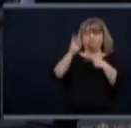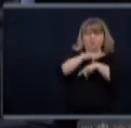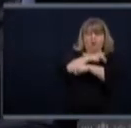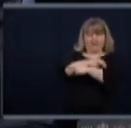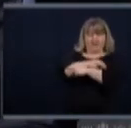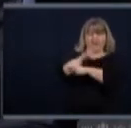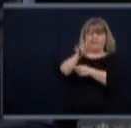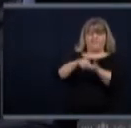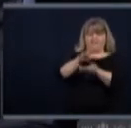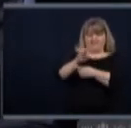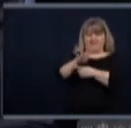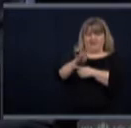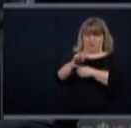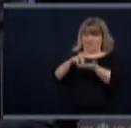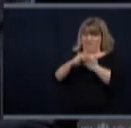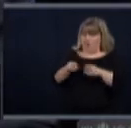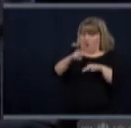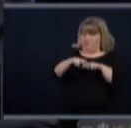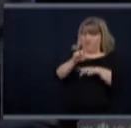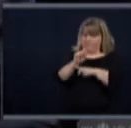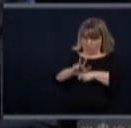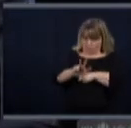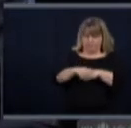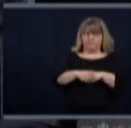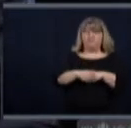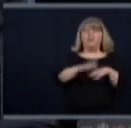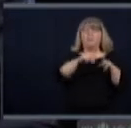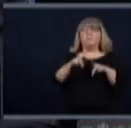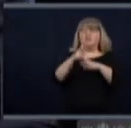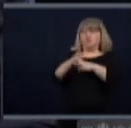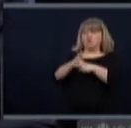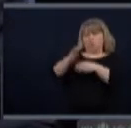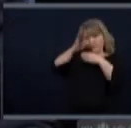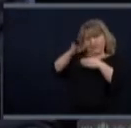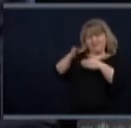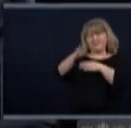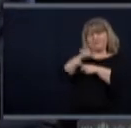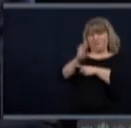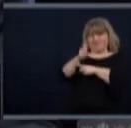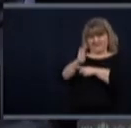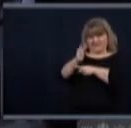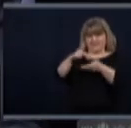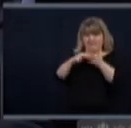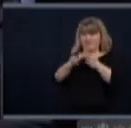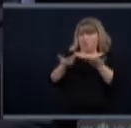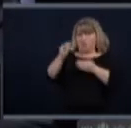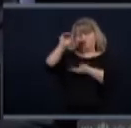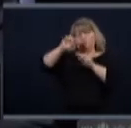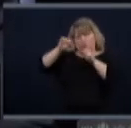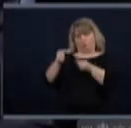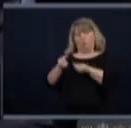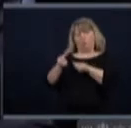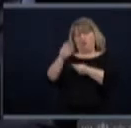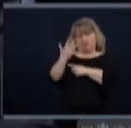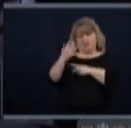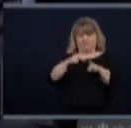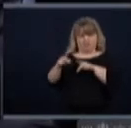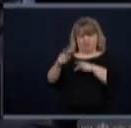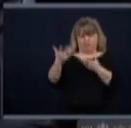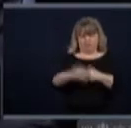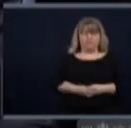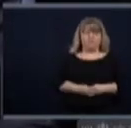C'est une augmentation de 23. On a 210 personnes aux soins intensifs. C'est une diminution de 5.